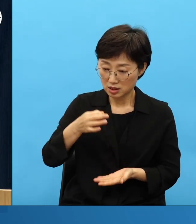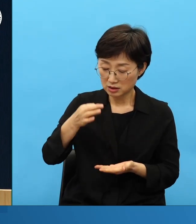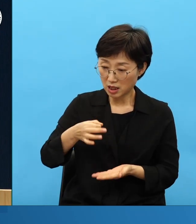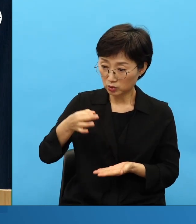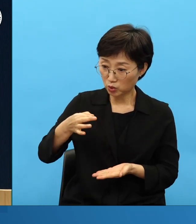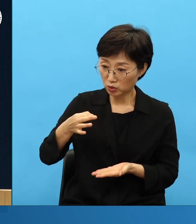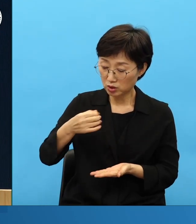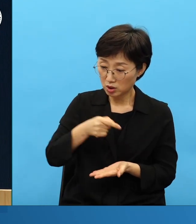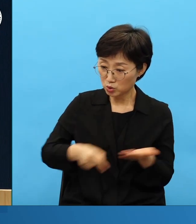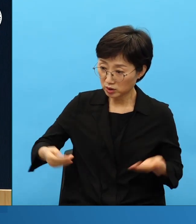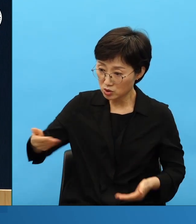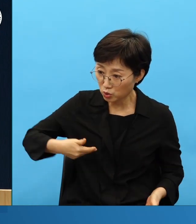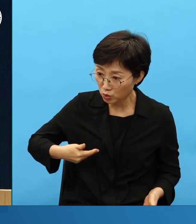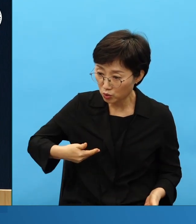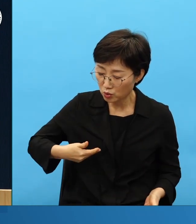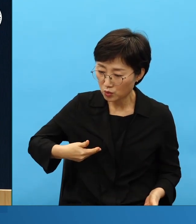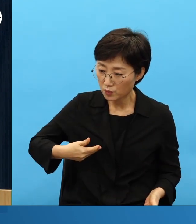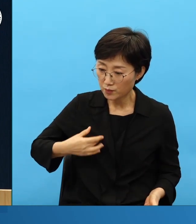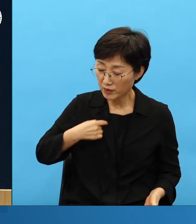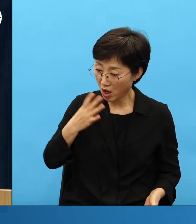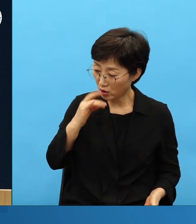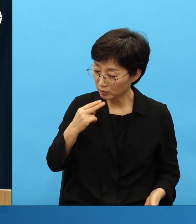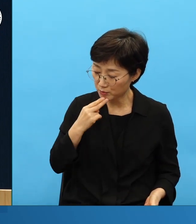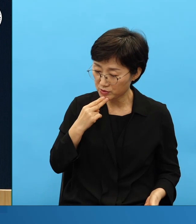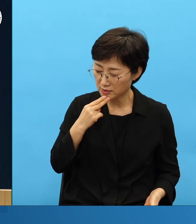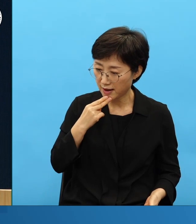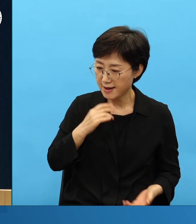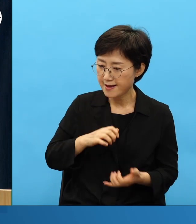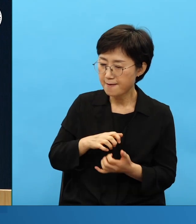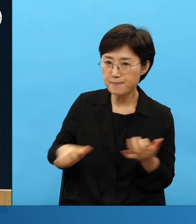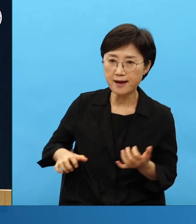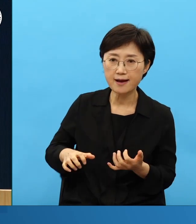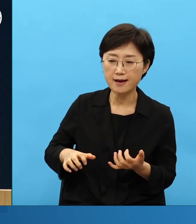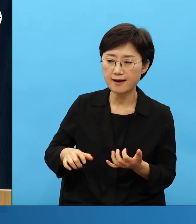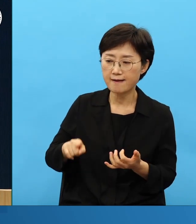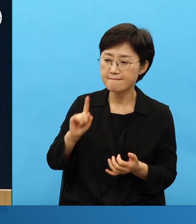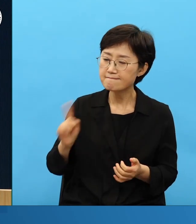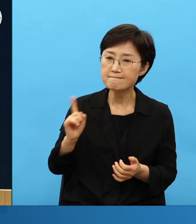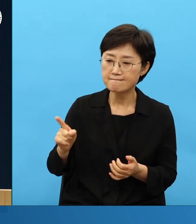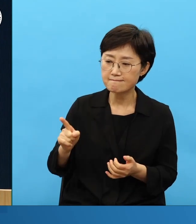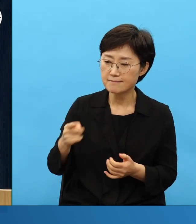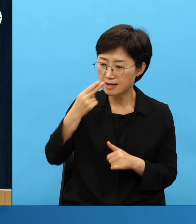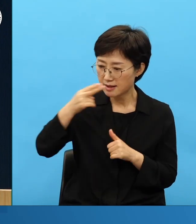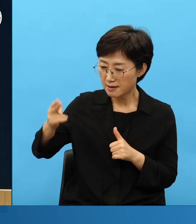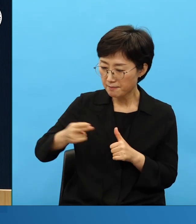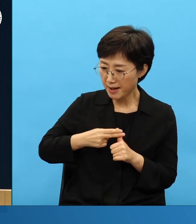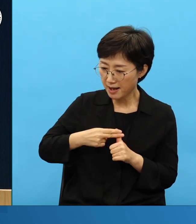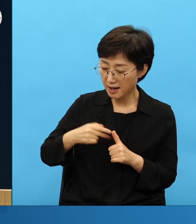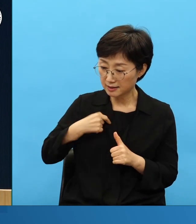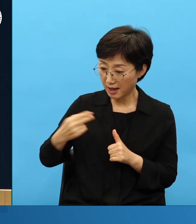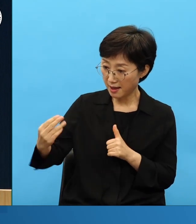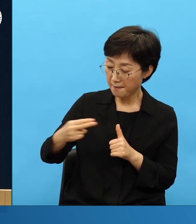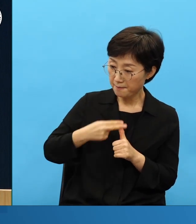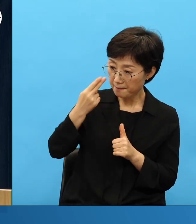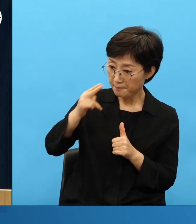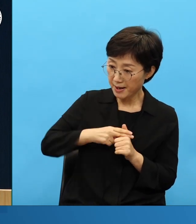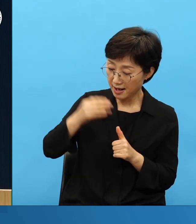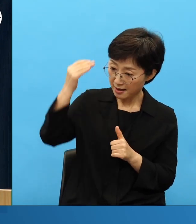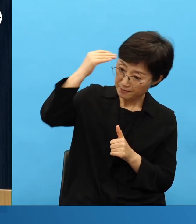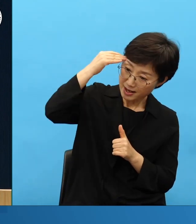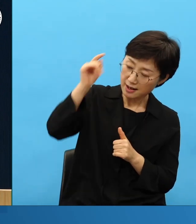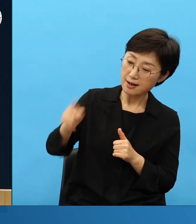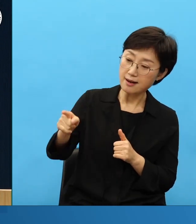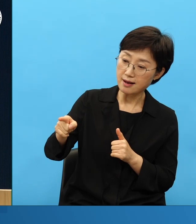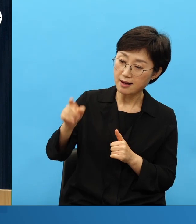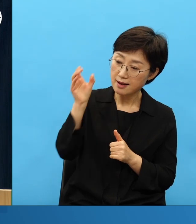이 말이에요. To this extent, people are so immature. What he was asking 네가 감히 내 위치를 건드려? was, how can you even be so brazen